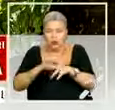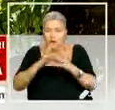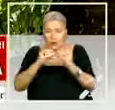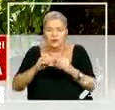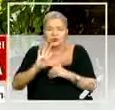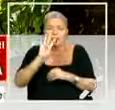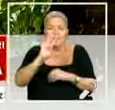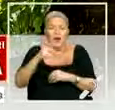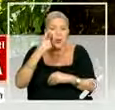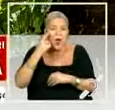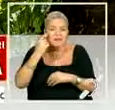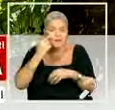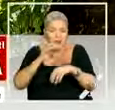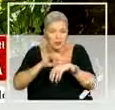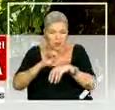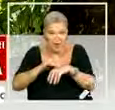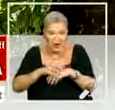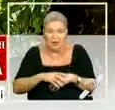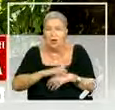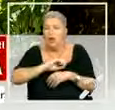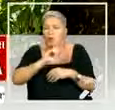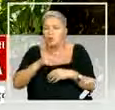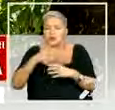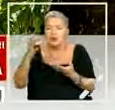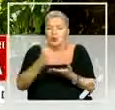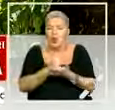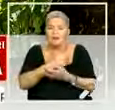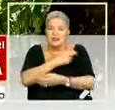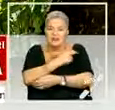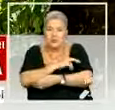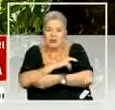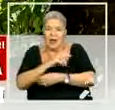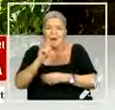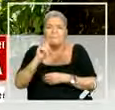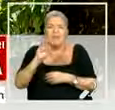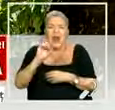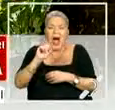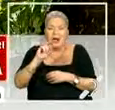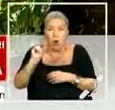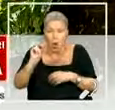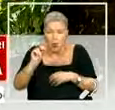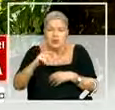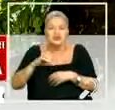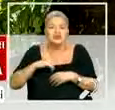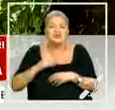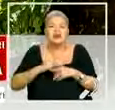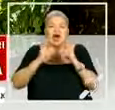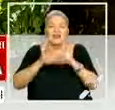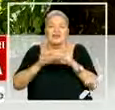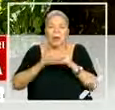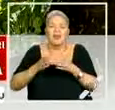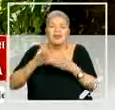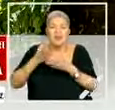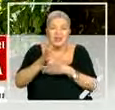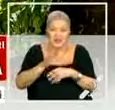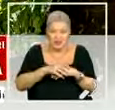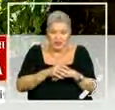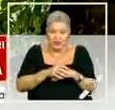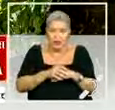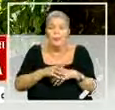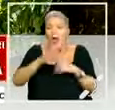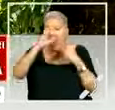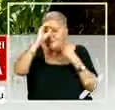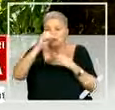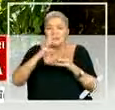4 asistenți medicali. Imediat au fost preluați de spitalele din Milano și se află internați la terapie intensivă. Totodată,